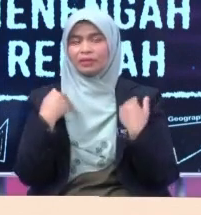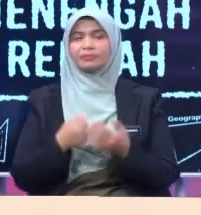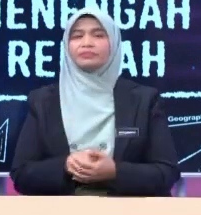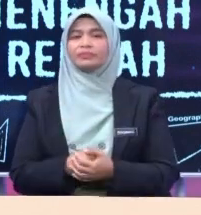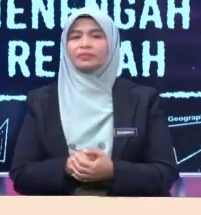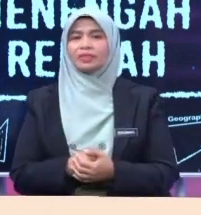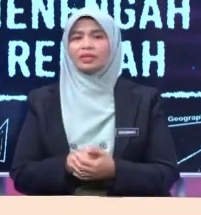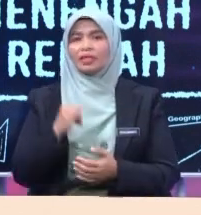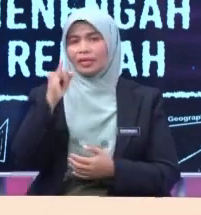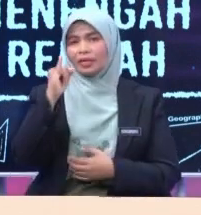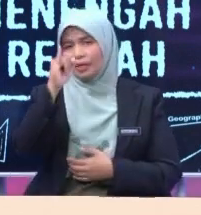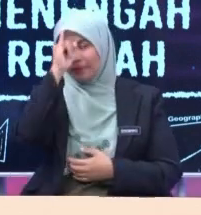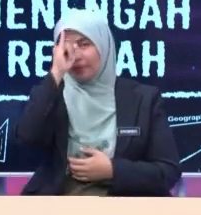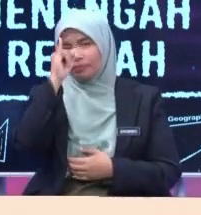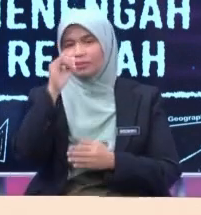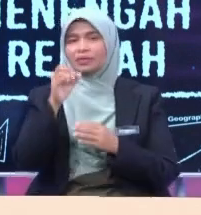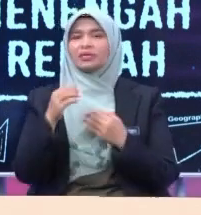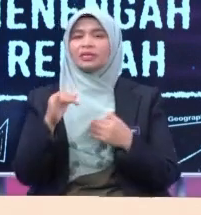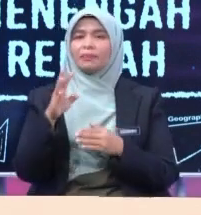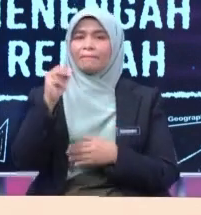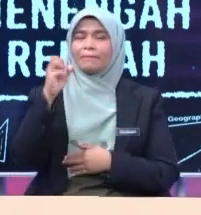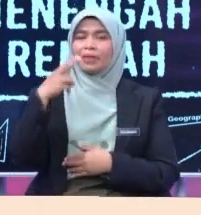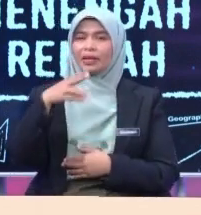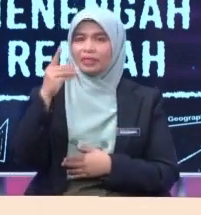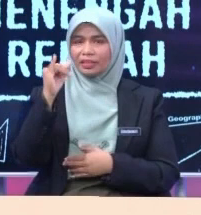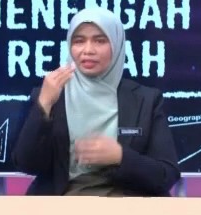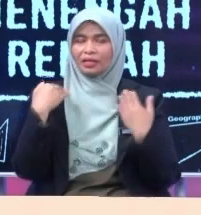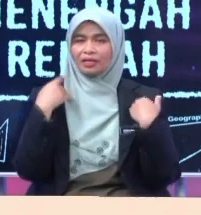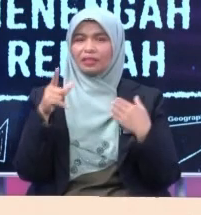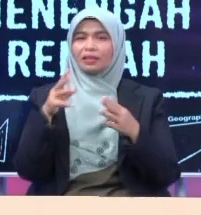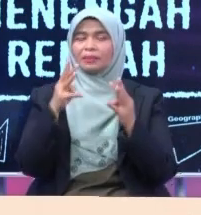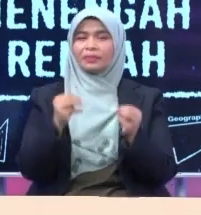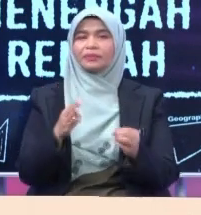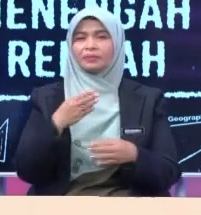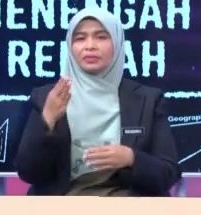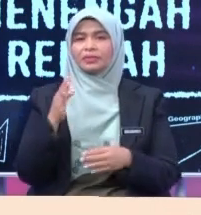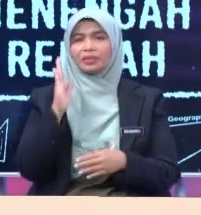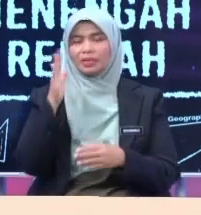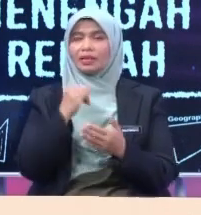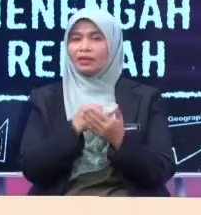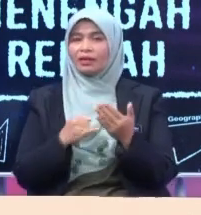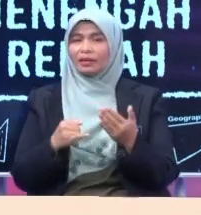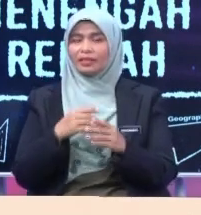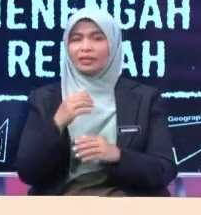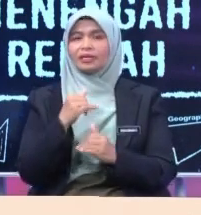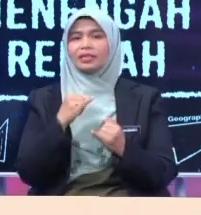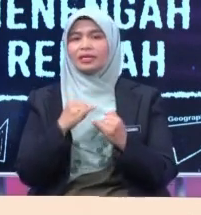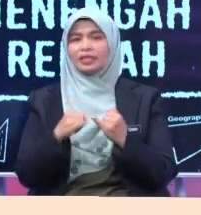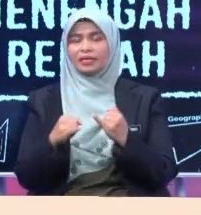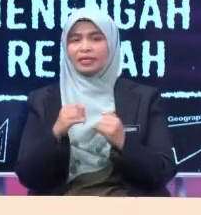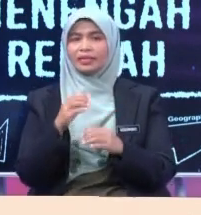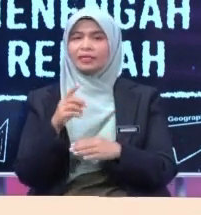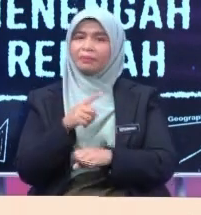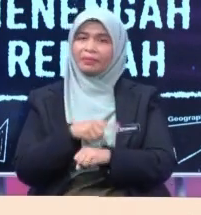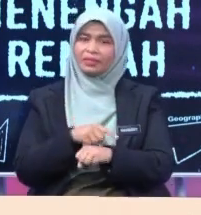Al-Mahdi adalah seorang manusia biasa yang akan dilahirkan pada akhir zaman untuk membawa umat manusia ke